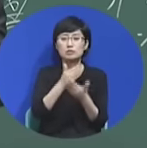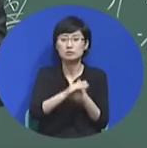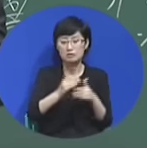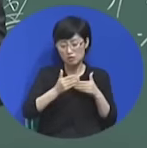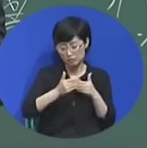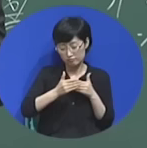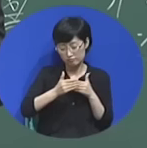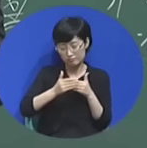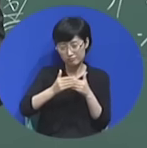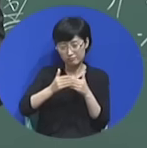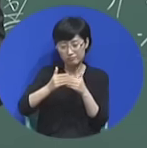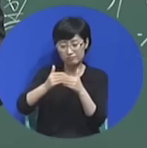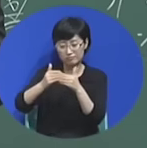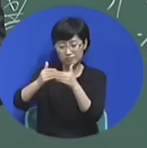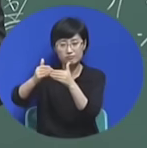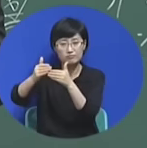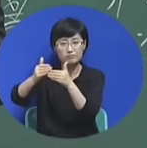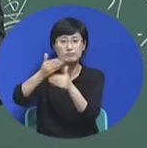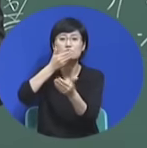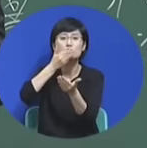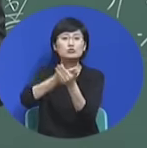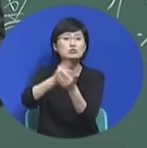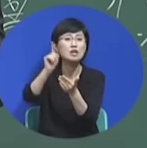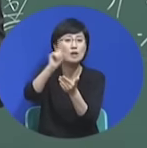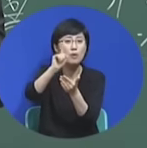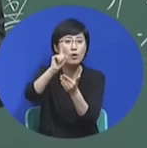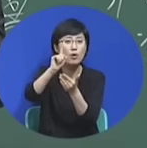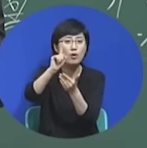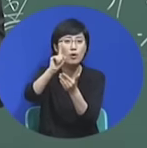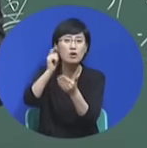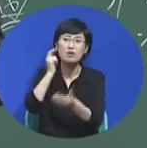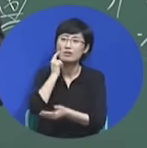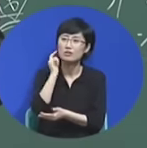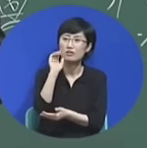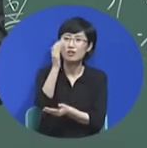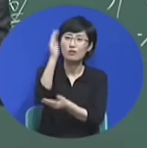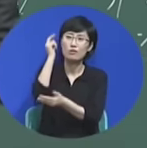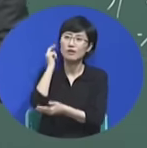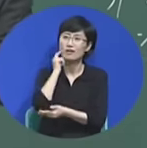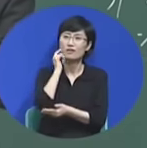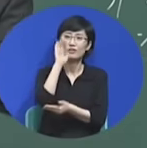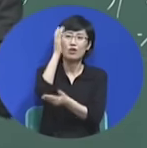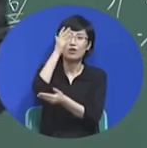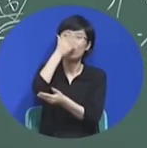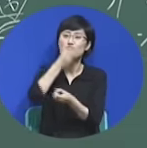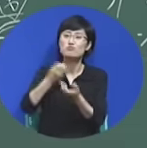진짜 중요한 건 뭡니까? 真正重要的是什么? 하나님의 그 영광이 나에게 임했다는 거예요.